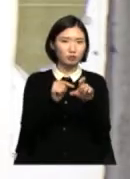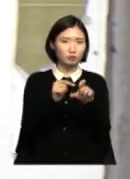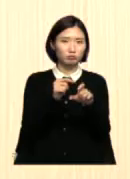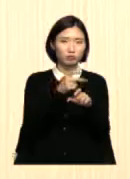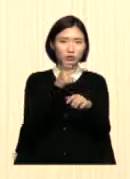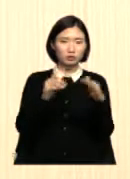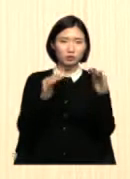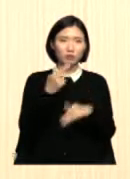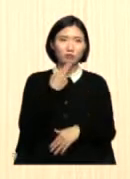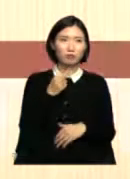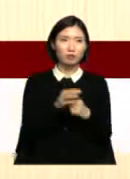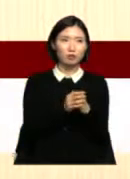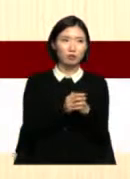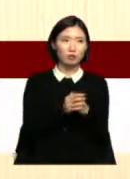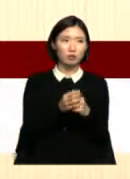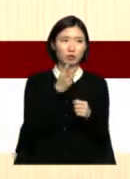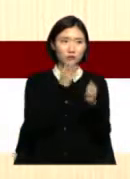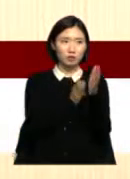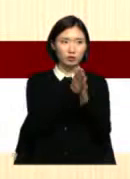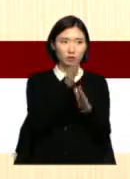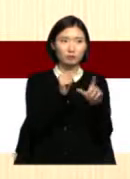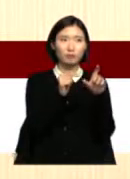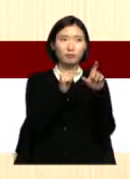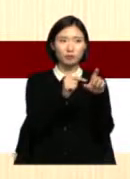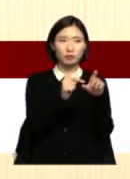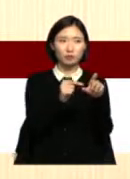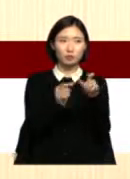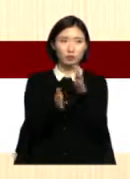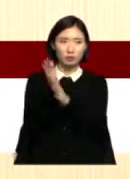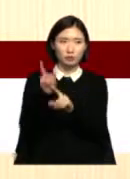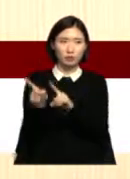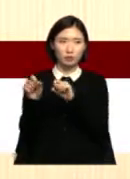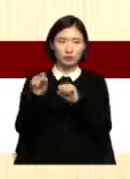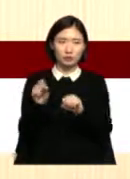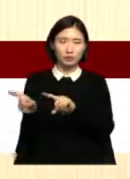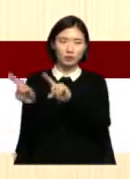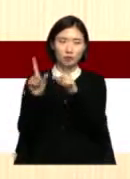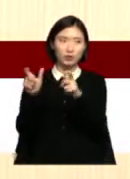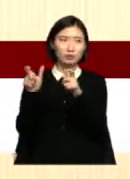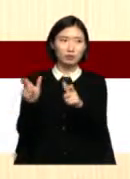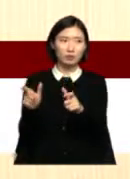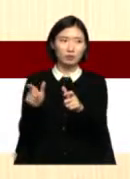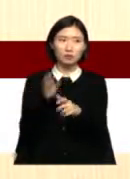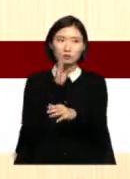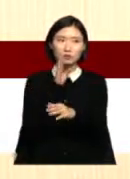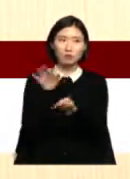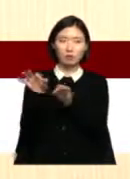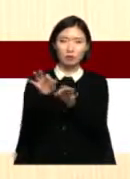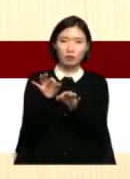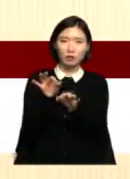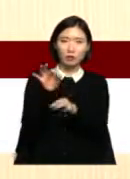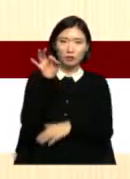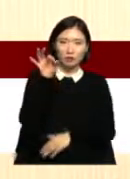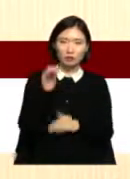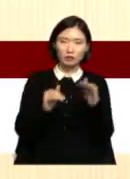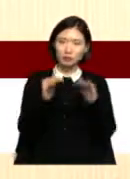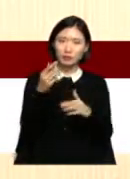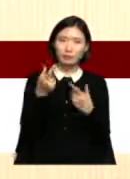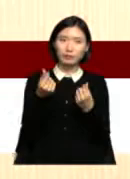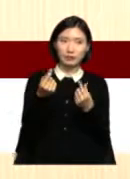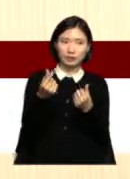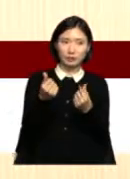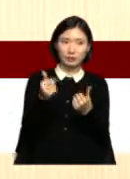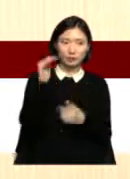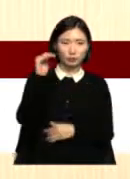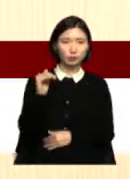겁니다. 서울시의 평균하고 이 도시재생 활성화 지역의 실거래 가격의 차이는 거의